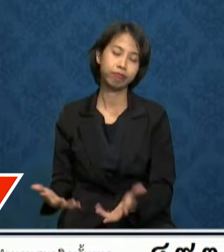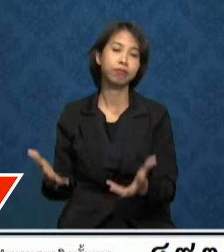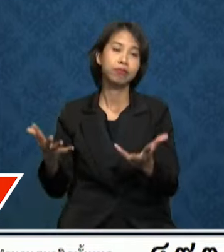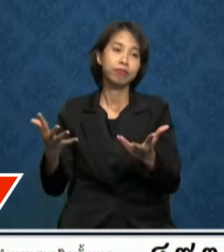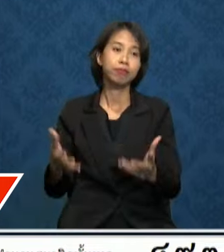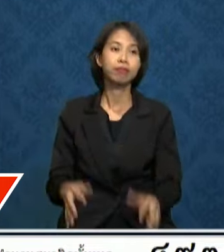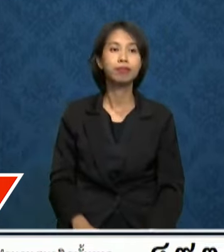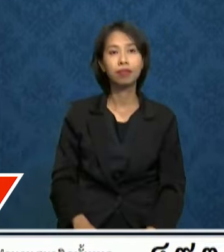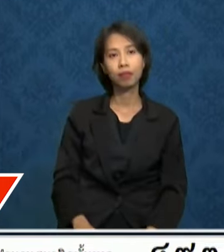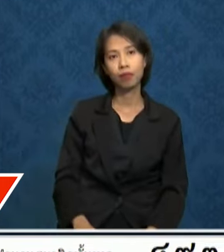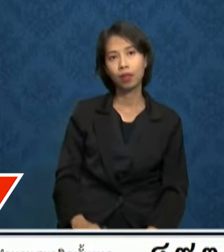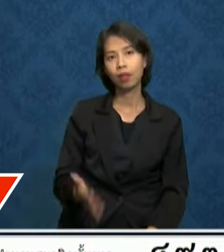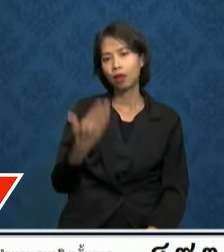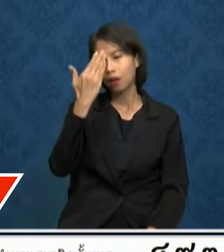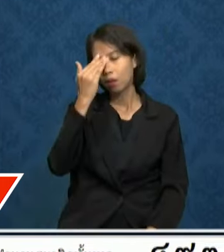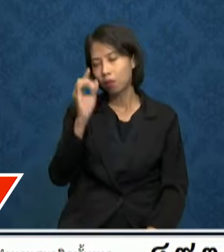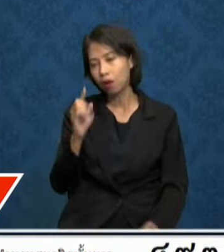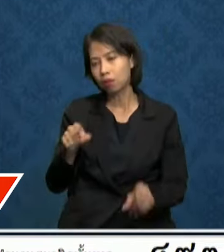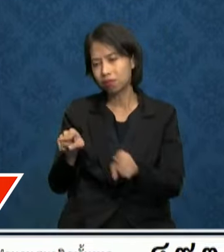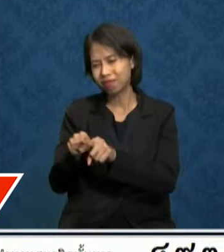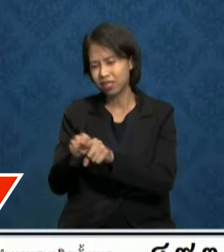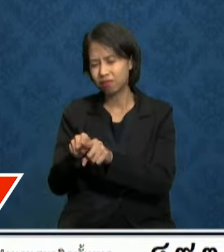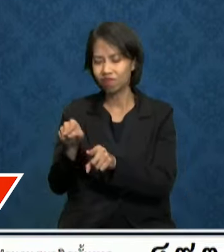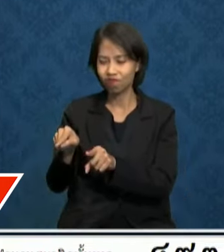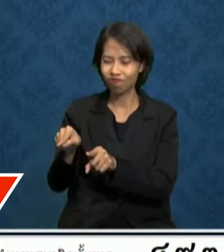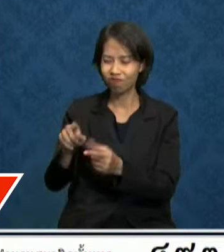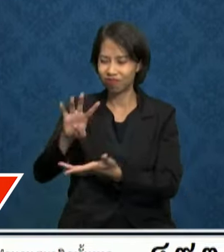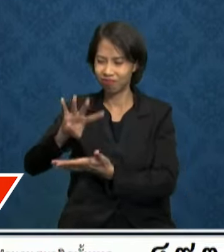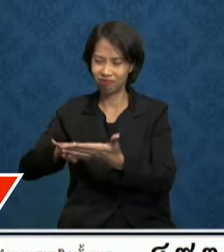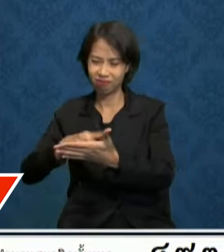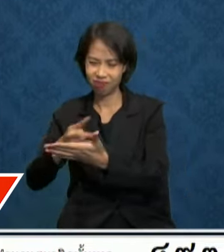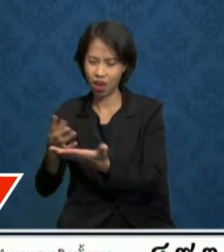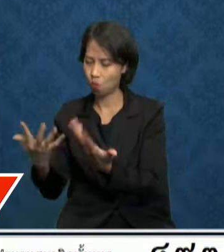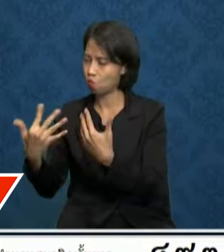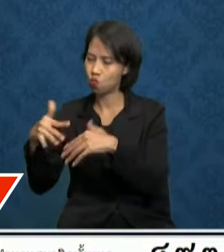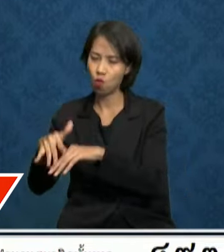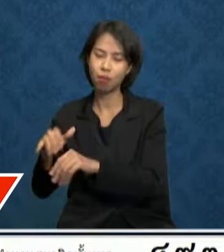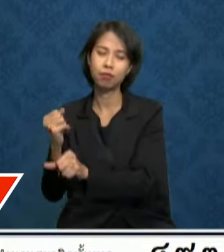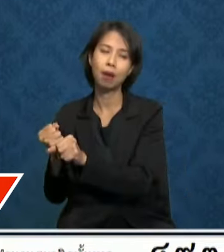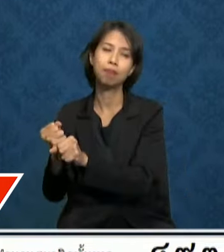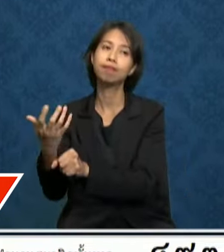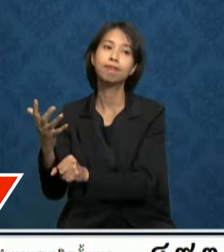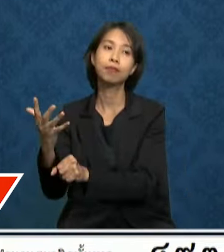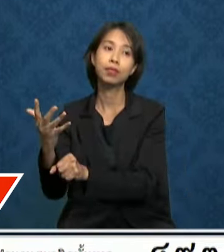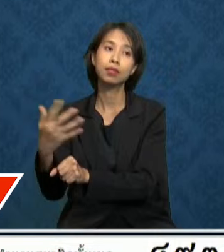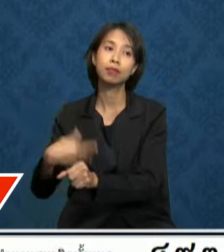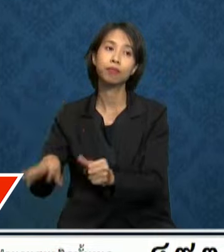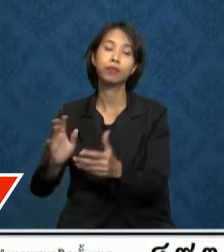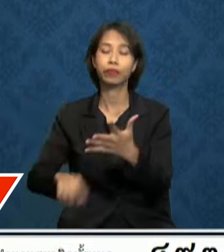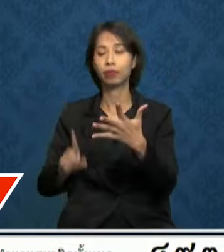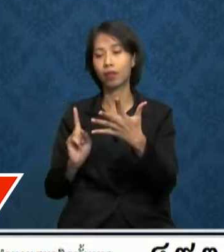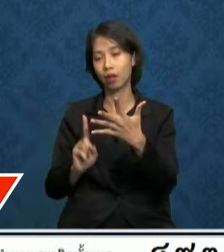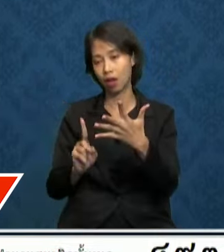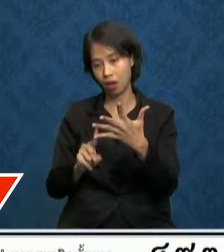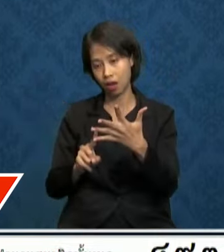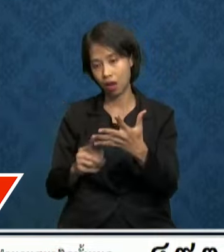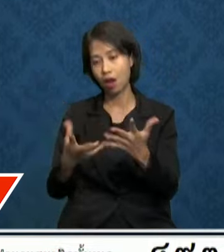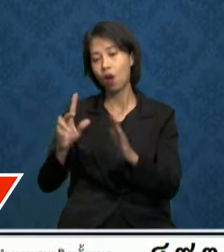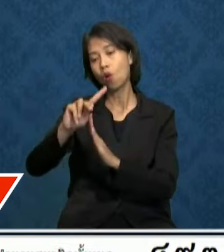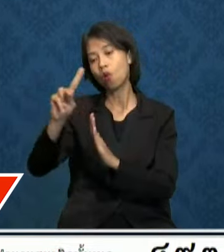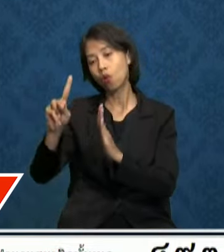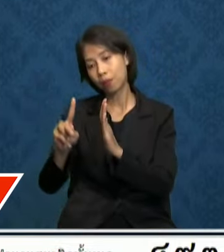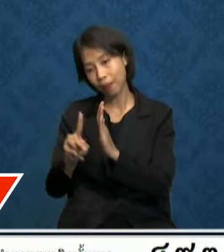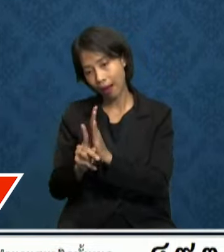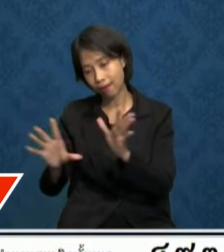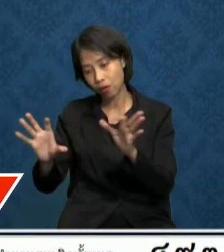ราะว่าไม่ได้สามารถที่จะเข้าไปคุยไม่สามารถที่จะเข้าไปร่วมพิจารณาตรงนี้ได้ครับข้อที่5พิจารณากฎหมายที่เกี่ยวข้องกับเรื่องของการทหารกฎหมายอะ